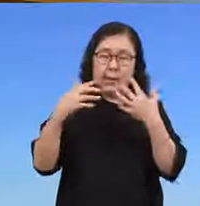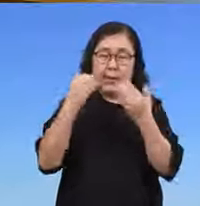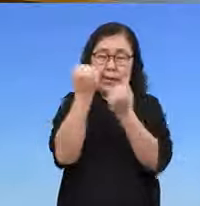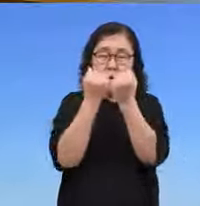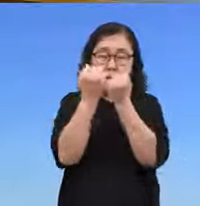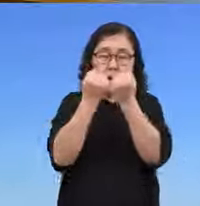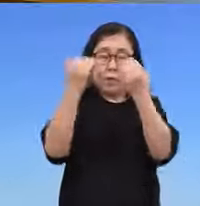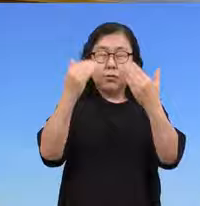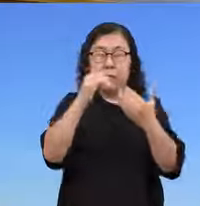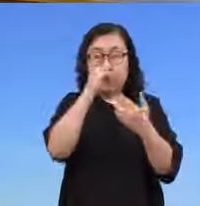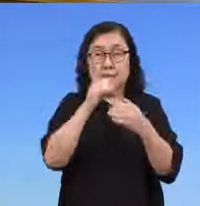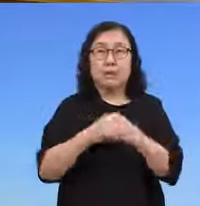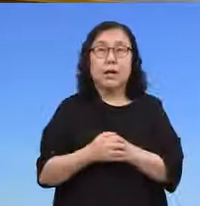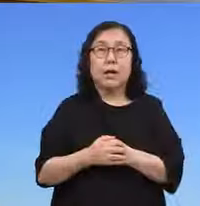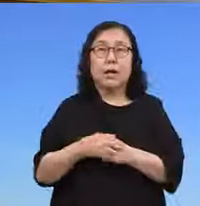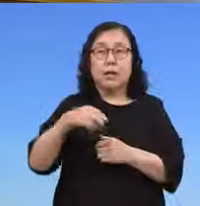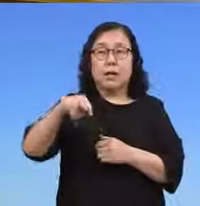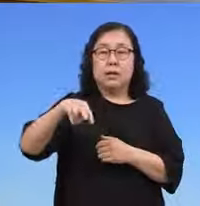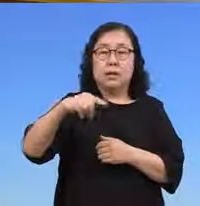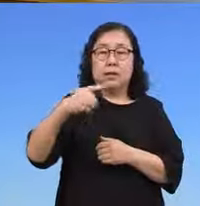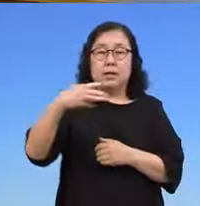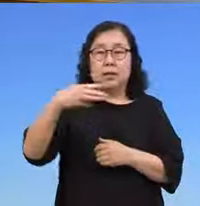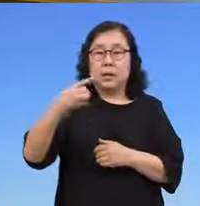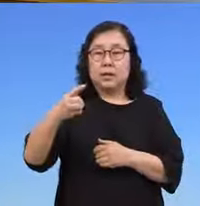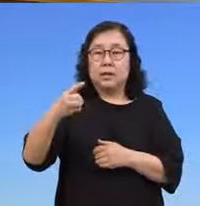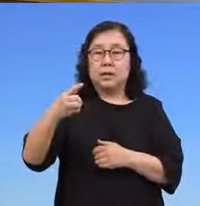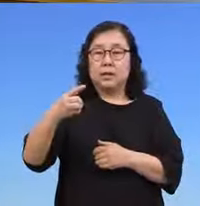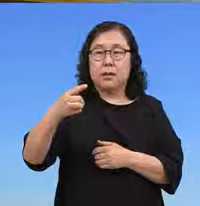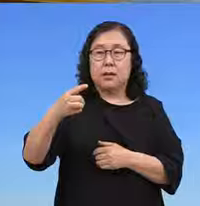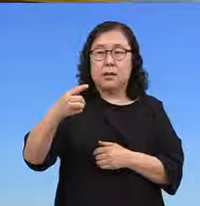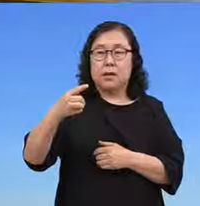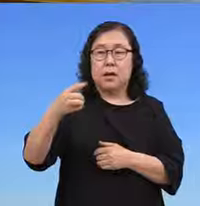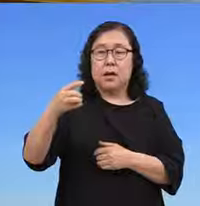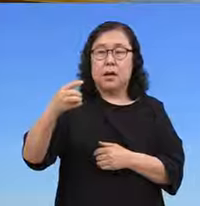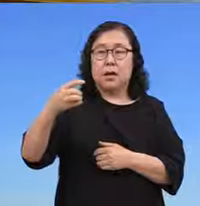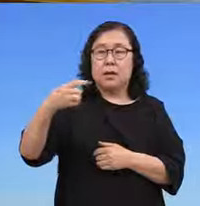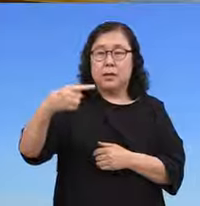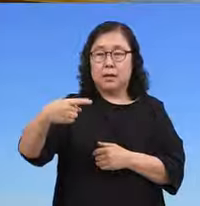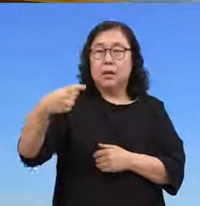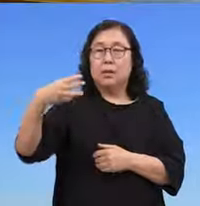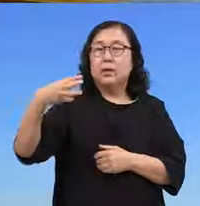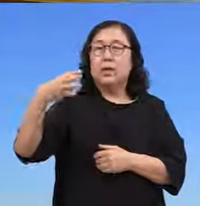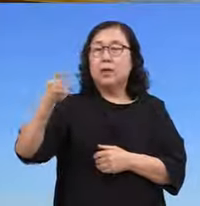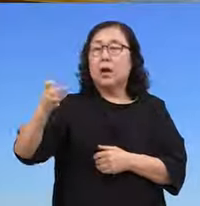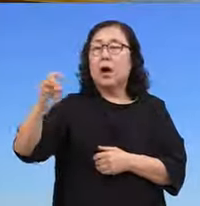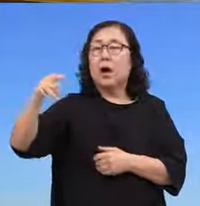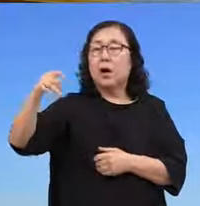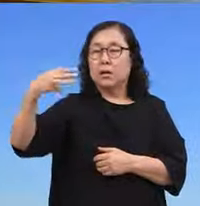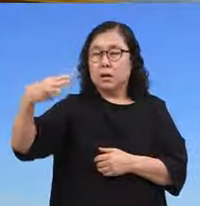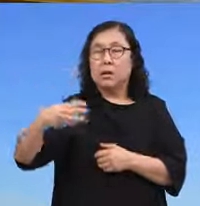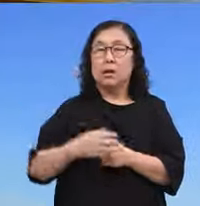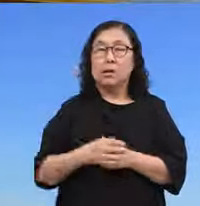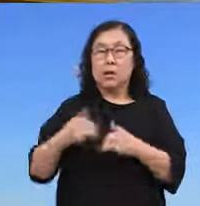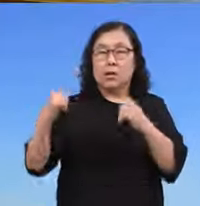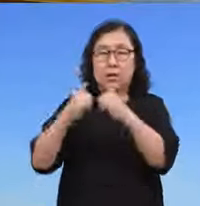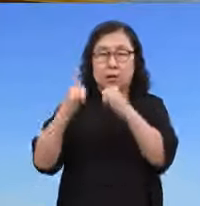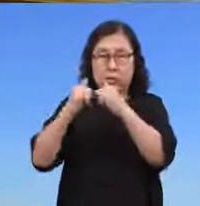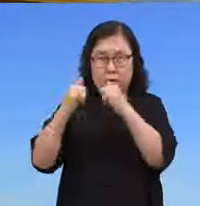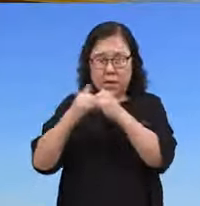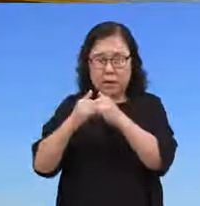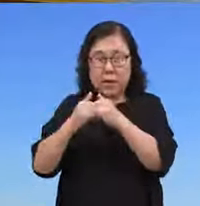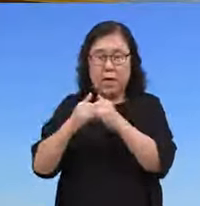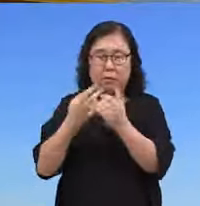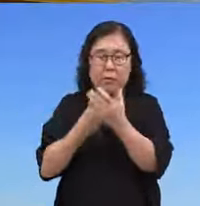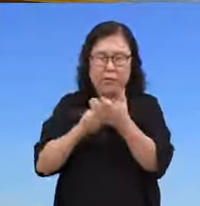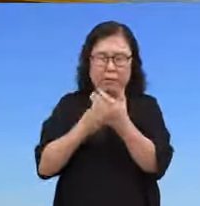있더라고요. 이 스트러글이라는 단어의 그 사전적인 설명이 이렇게 돼 있었습니다.